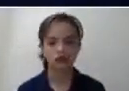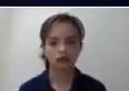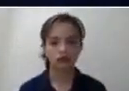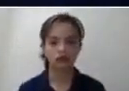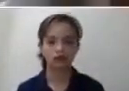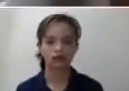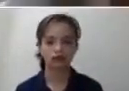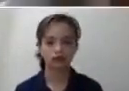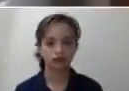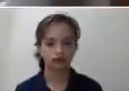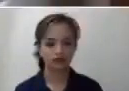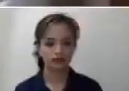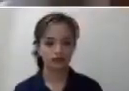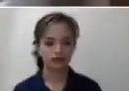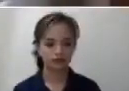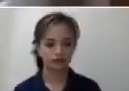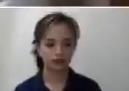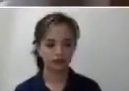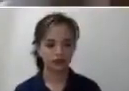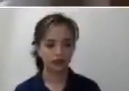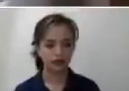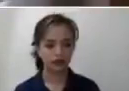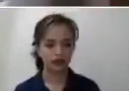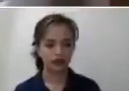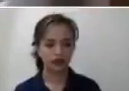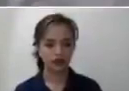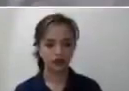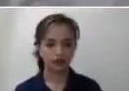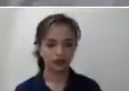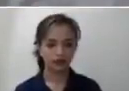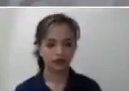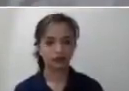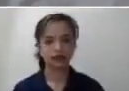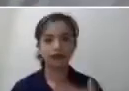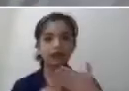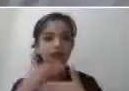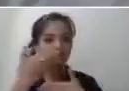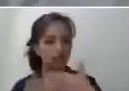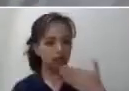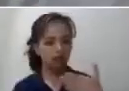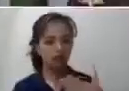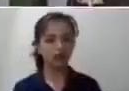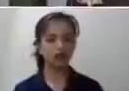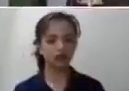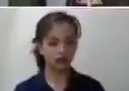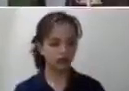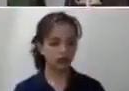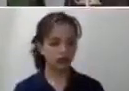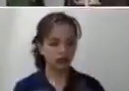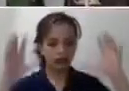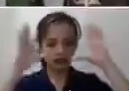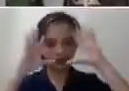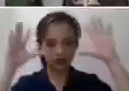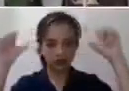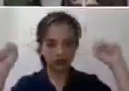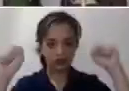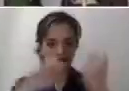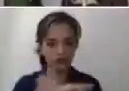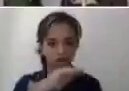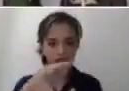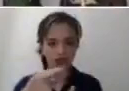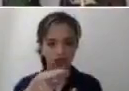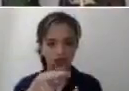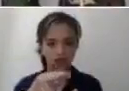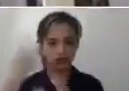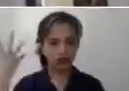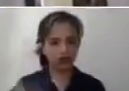ng pamahalaan. Ayon kay PACC Secretary Greco Baligica, tinitingnan nila itong magandang development dahil may mga isinasagawa na rin